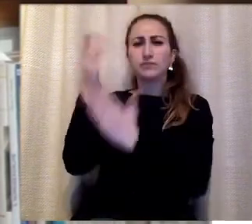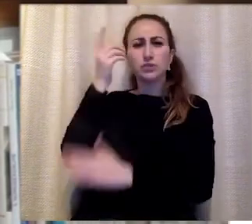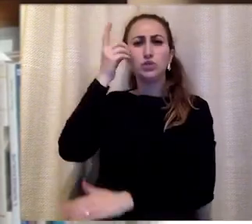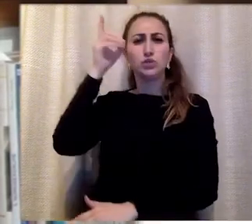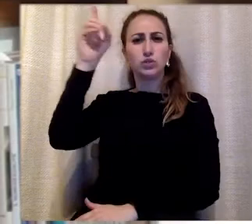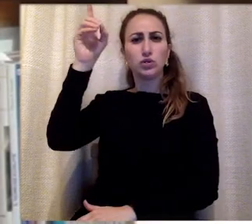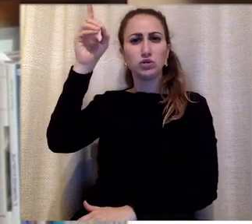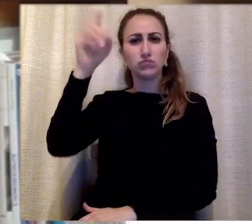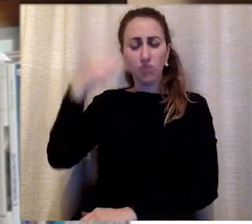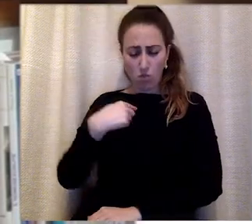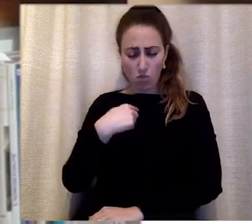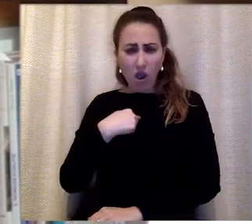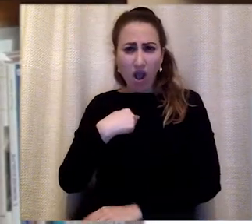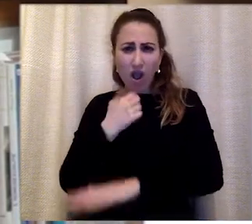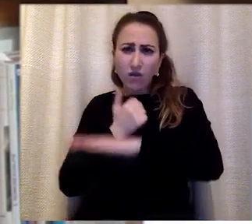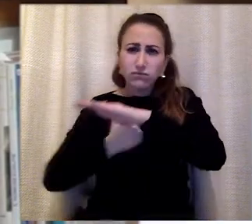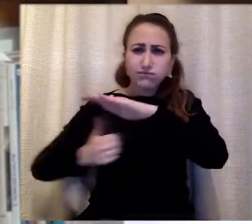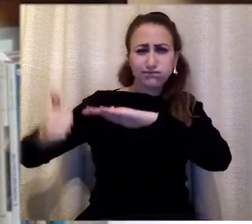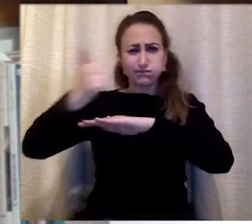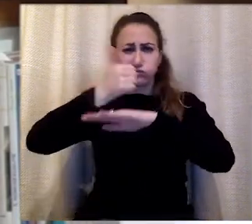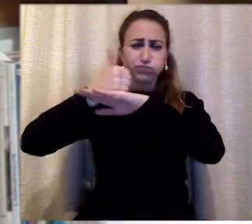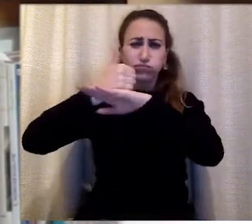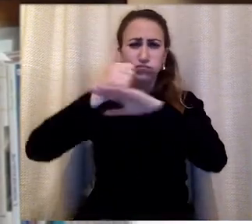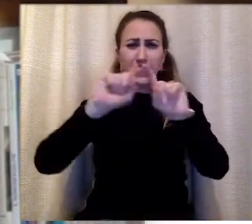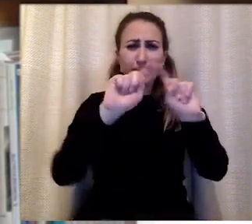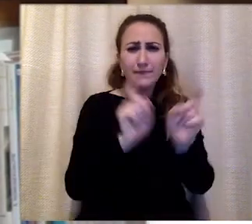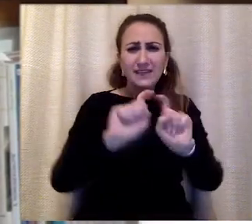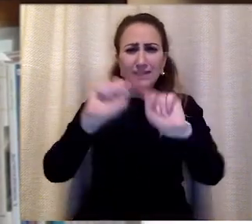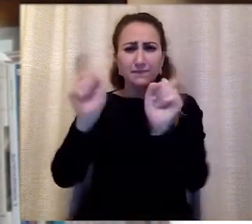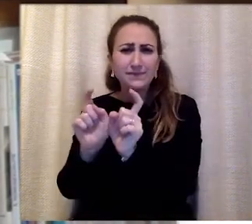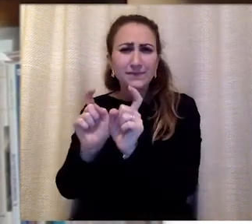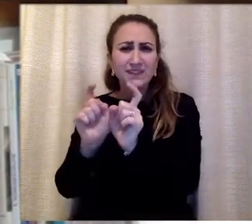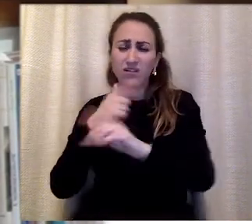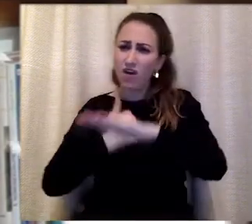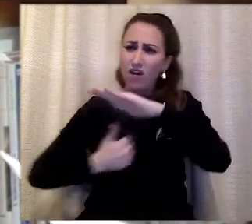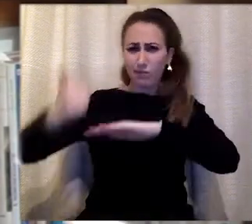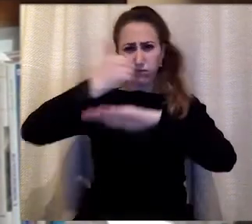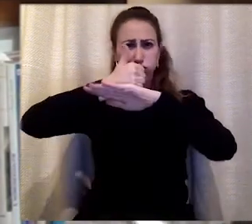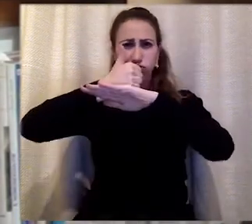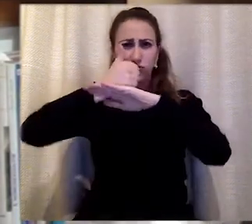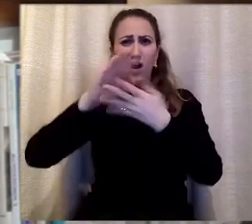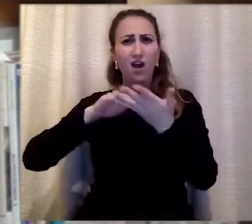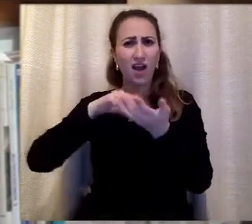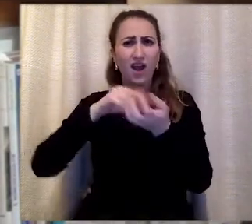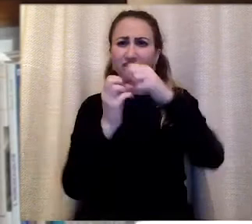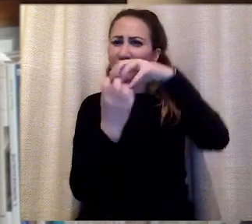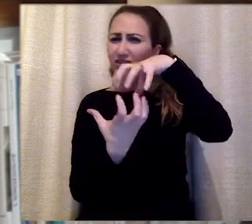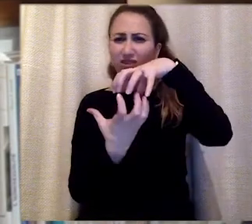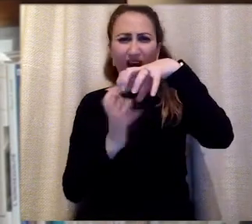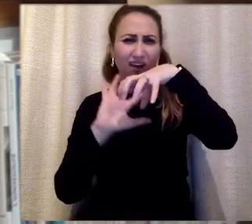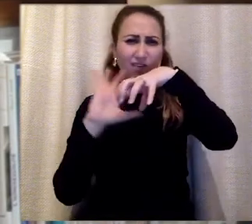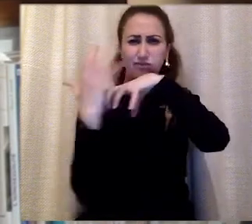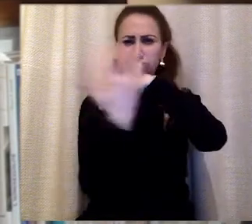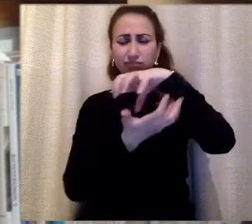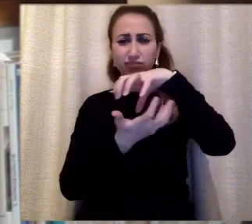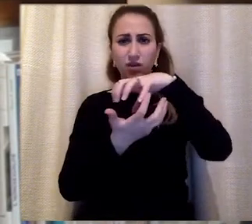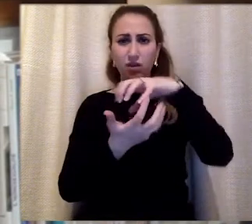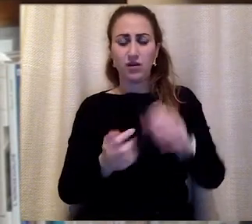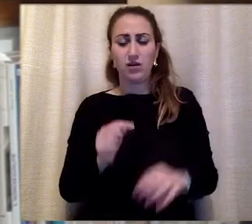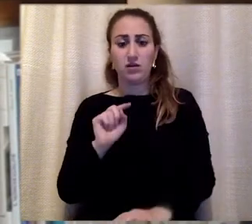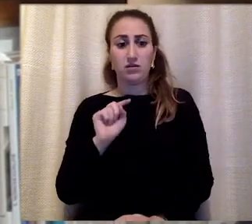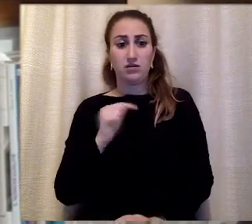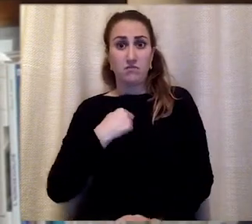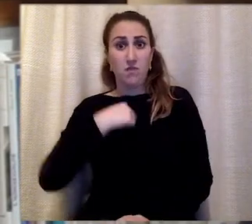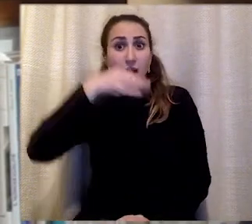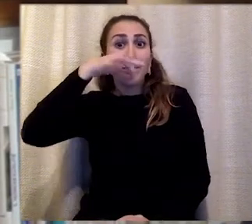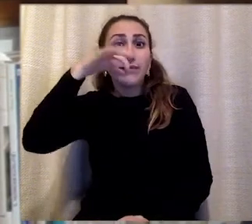C'était le premier dimanche de l'année. Et j'étais loin à m'imaginer que Dieu allait nous forcer